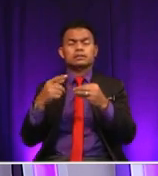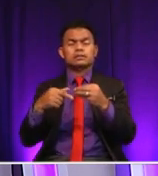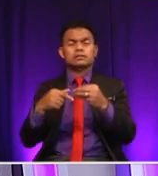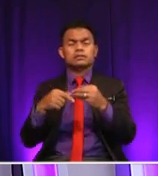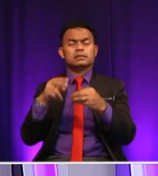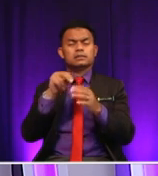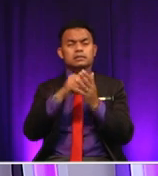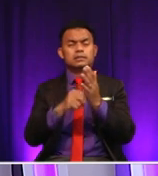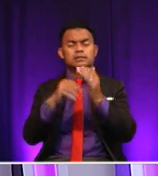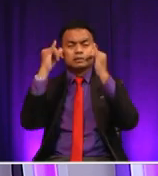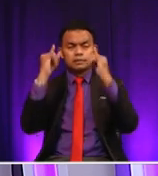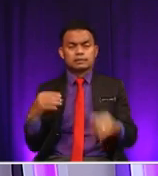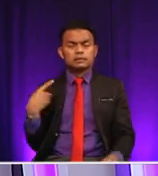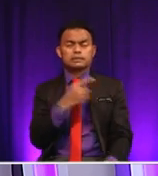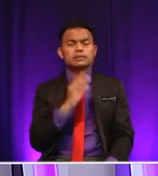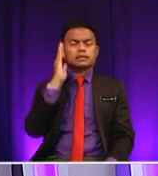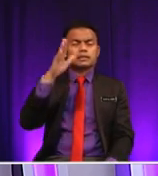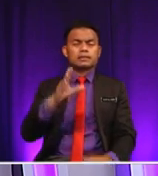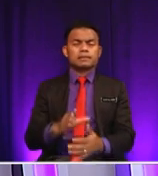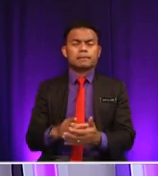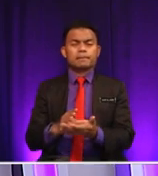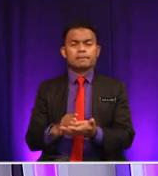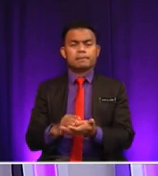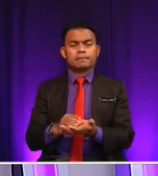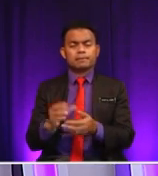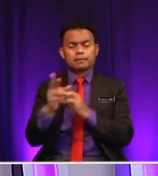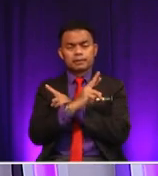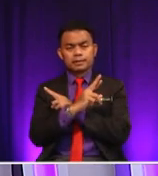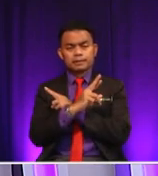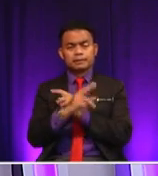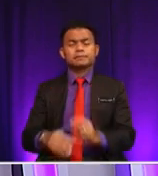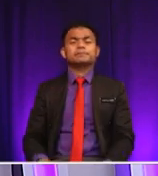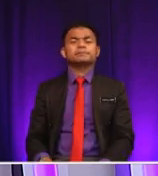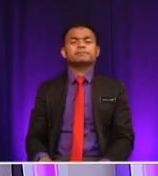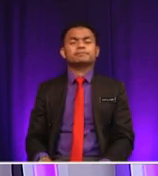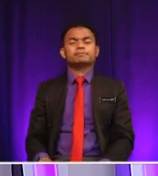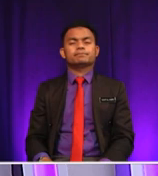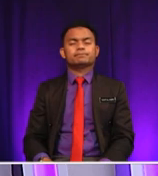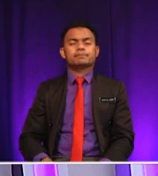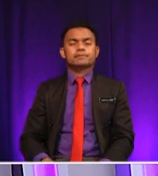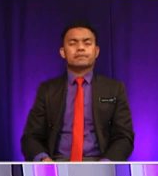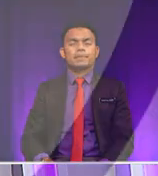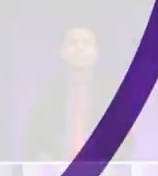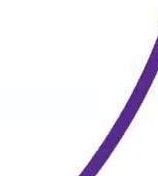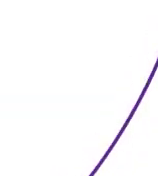seketika Sepertinya kita dalam identity VW untuk banyak bersama dengan saya gusam selepas ini